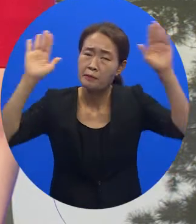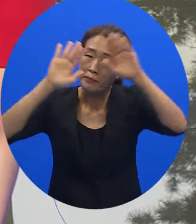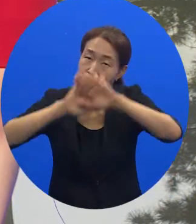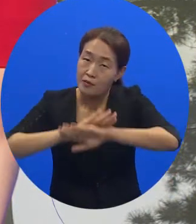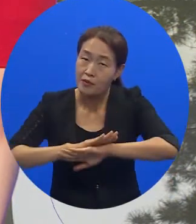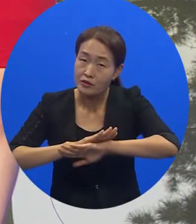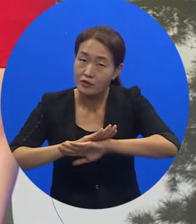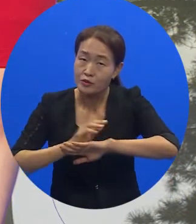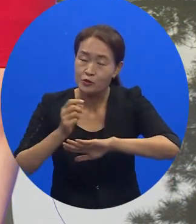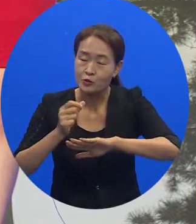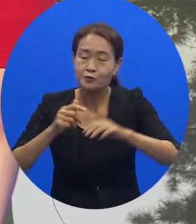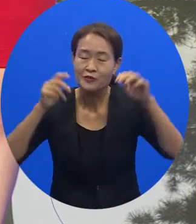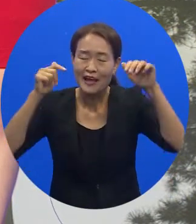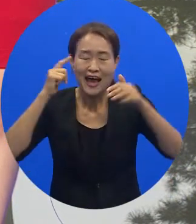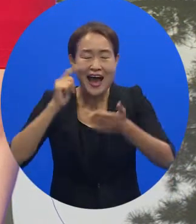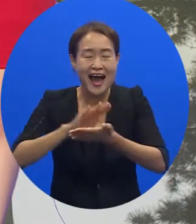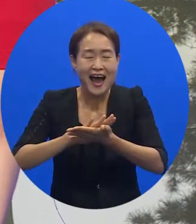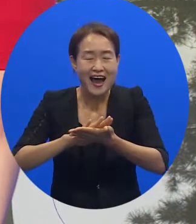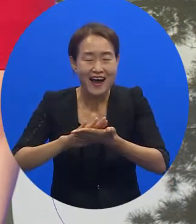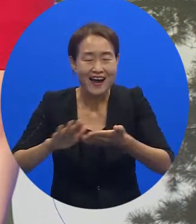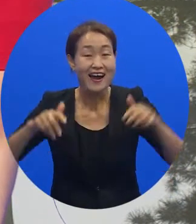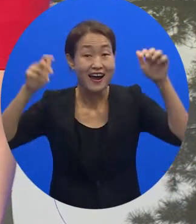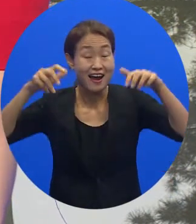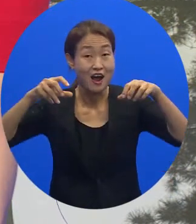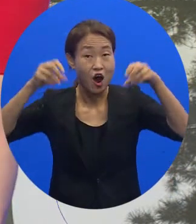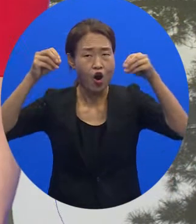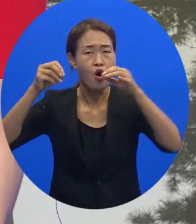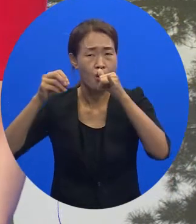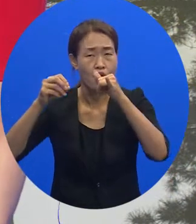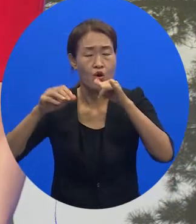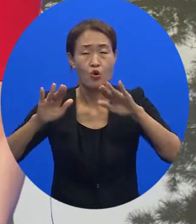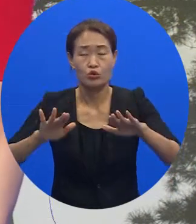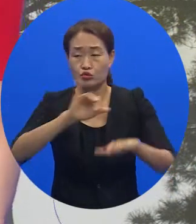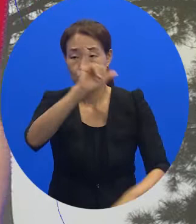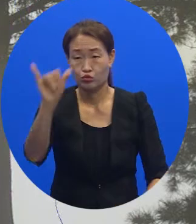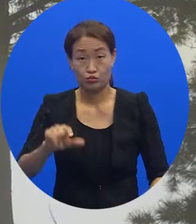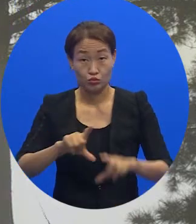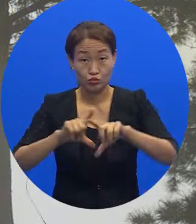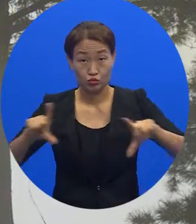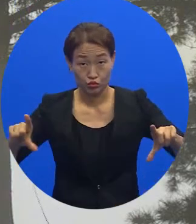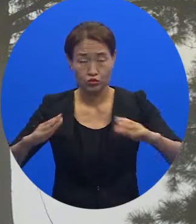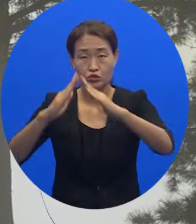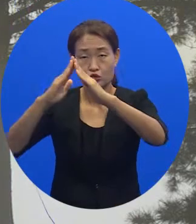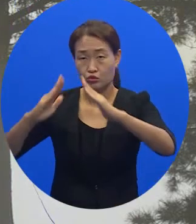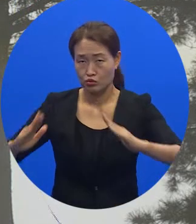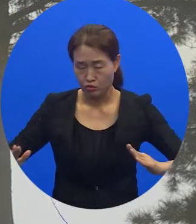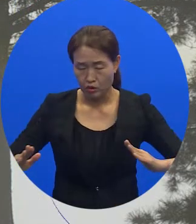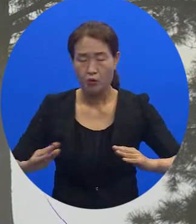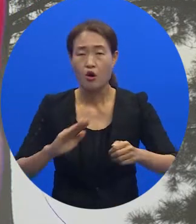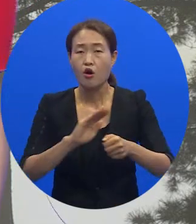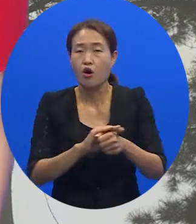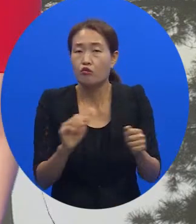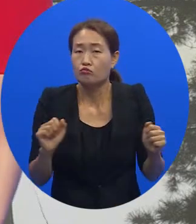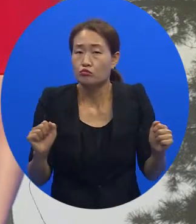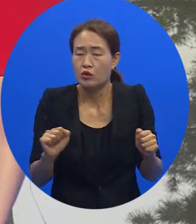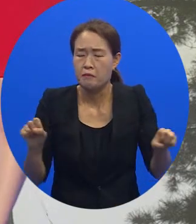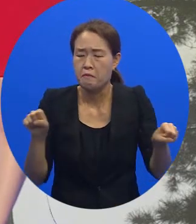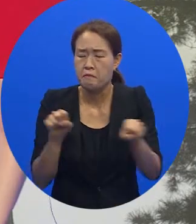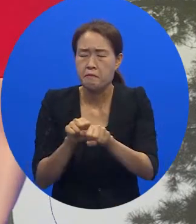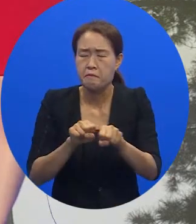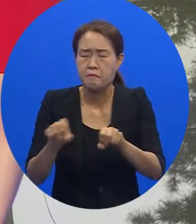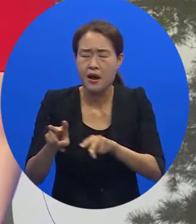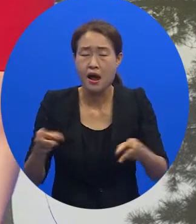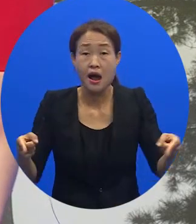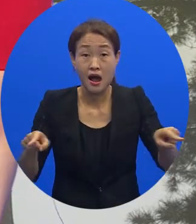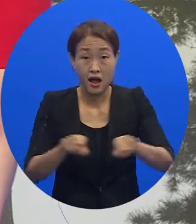사이에는 잠시라도 더위를 식혀줄 소나기가 내리겠습니다. 중부 내륙과 전라도, 경북 북부에는 벼락을 동반한